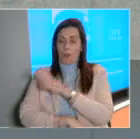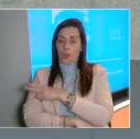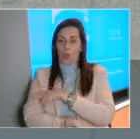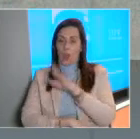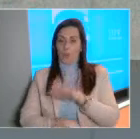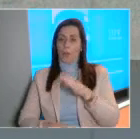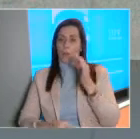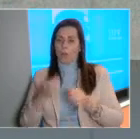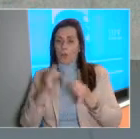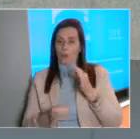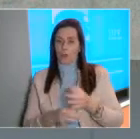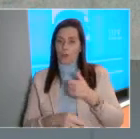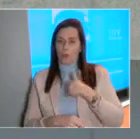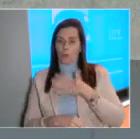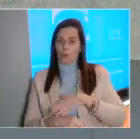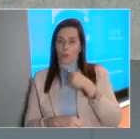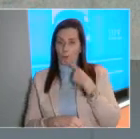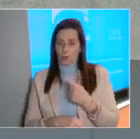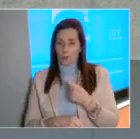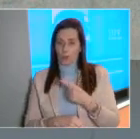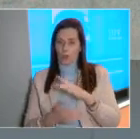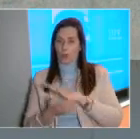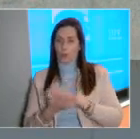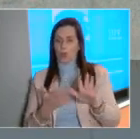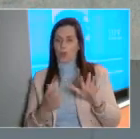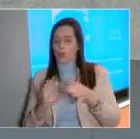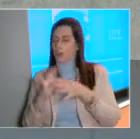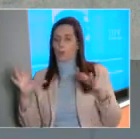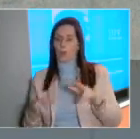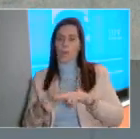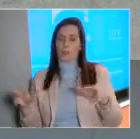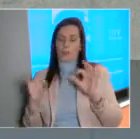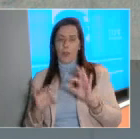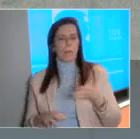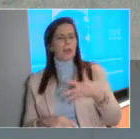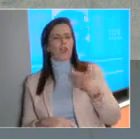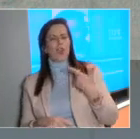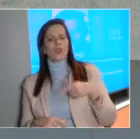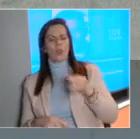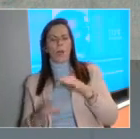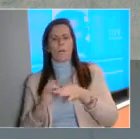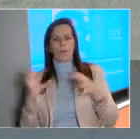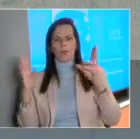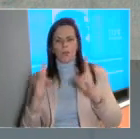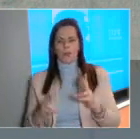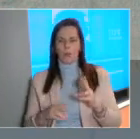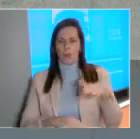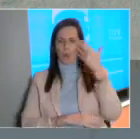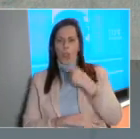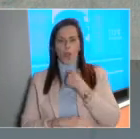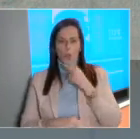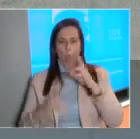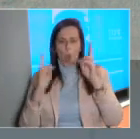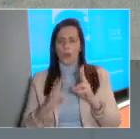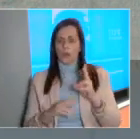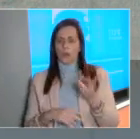המשטרה ובית המשפט, אני רוצה לומר לכם, פשוט מנותקים מהמציאות. מה, במה את מרגישה שהמדינה תקועה? המדינה תקועה